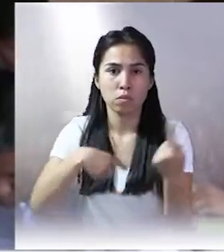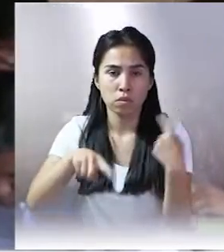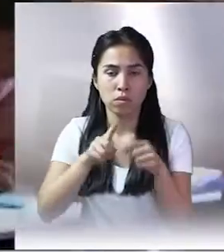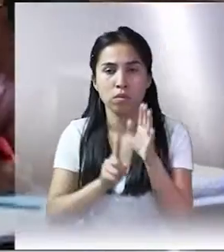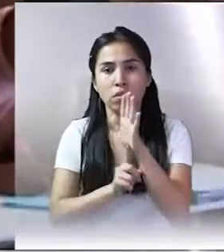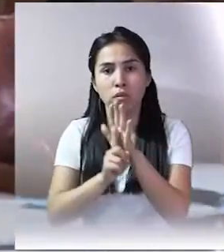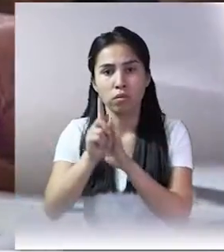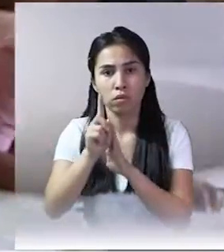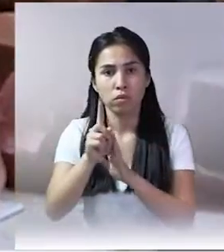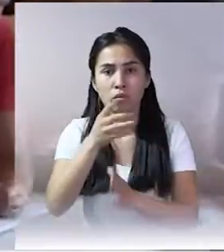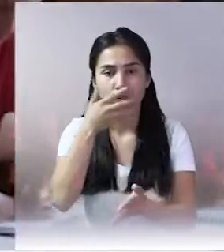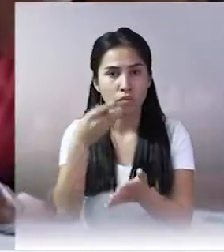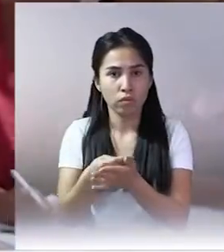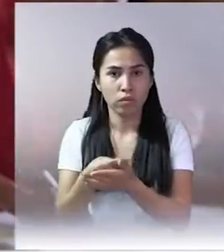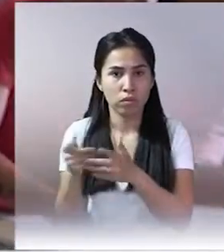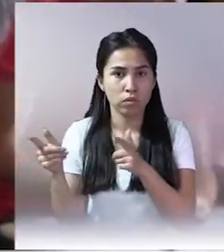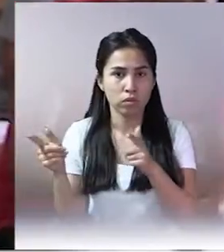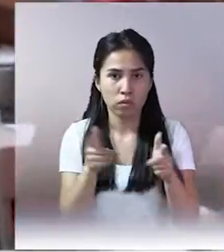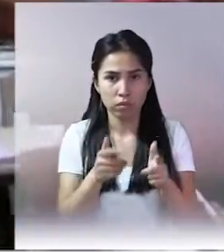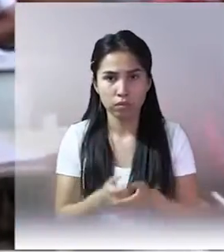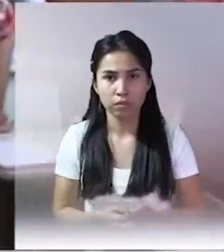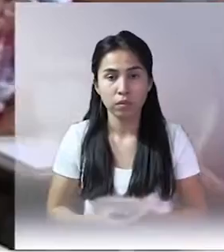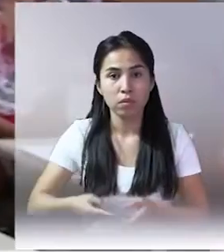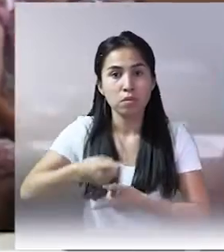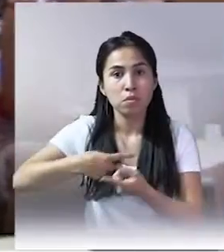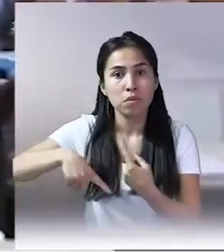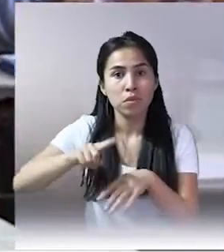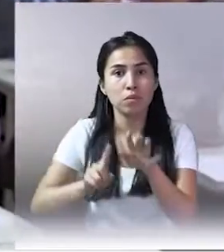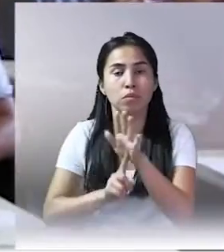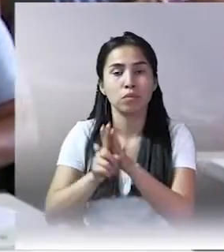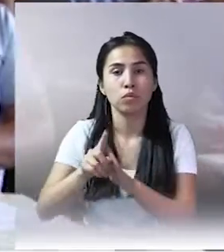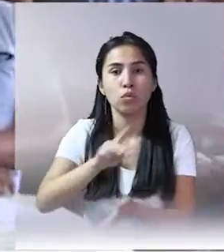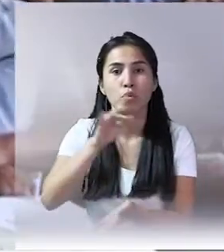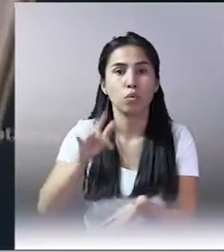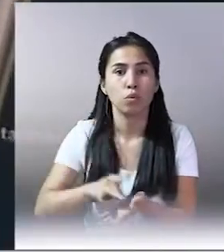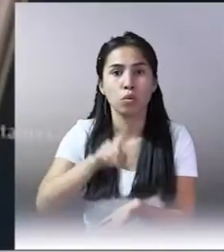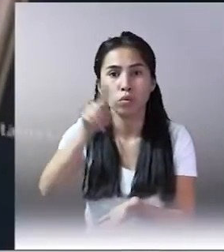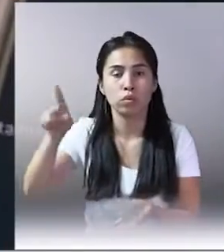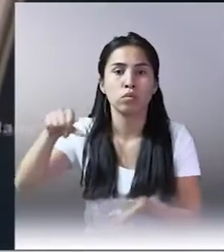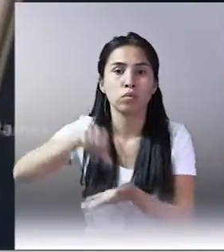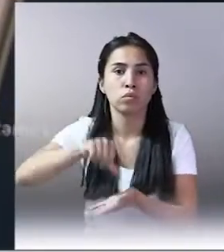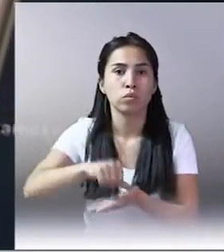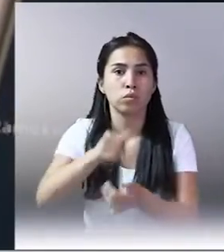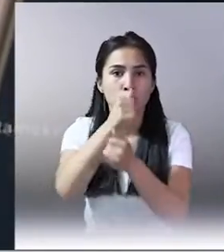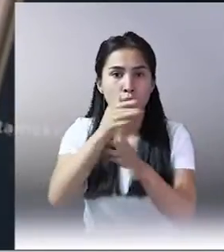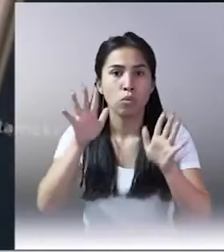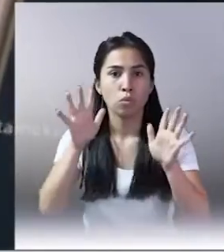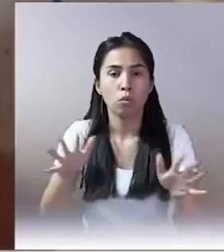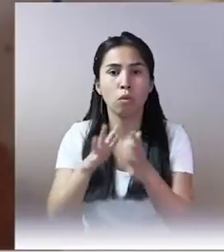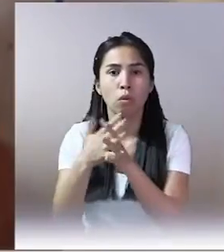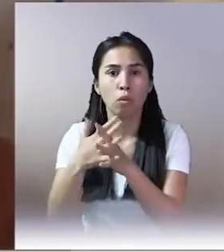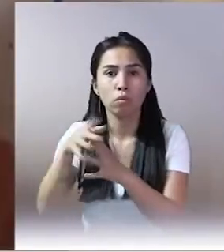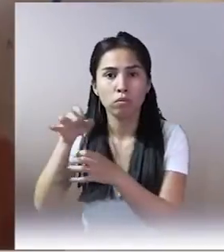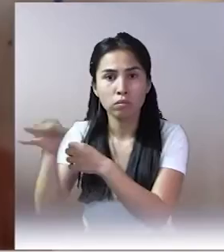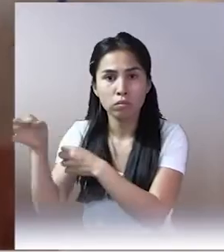дайын. Айта кетейік, бизнес бастау жобасына қала тұрғындары қатыса алмайды. Бағдарлама тек ауылдағы ағайынға қолдау ретінде жүзеге асқан.